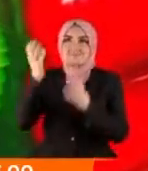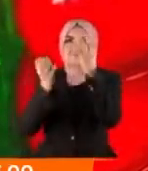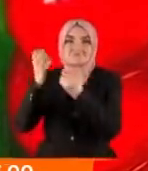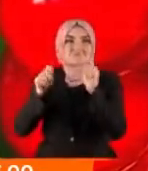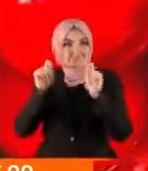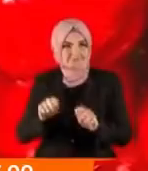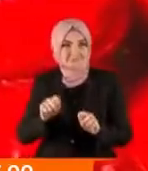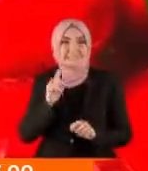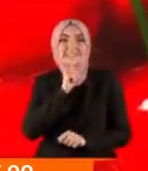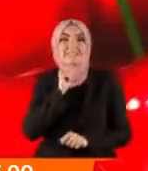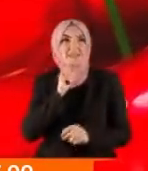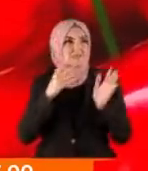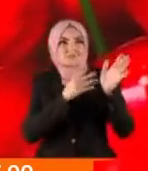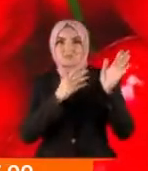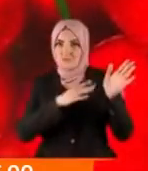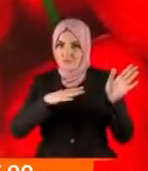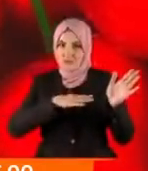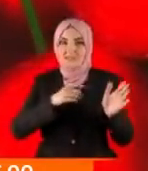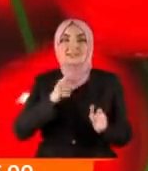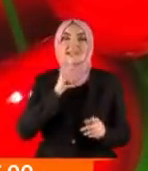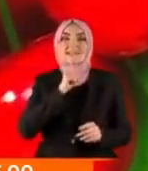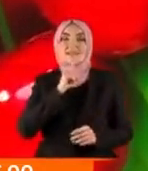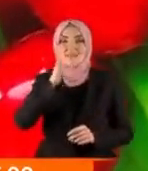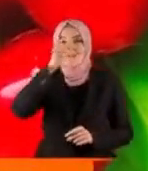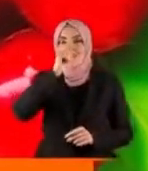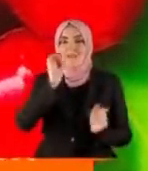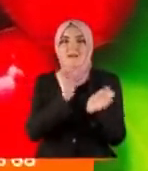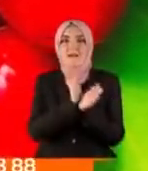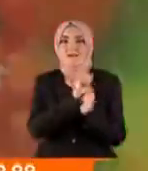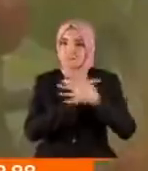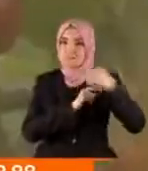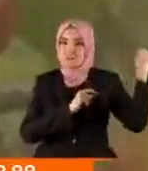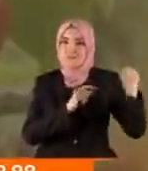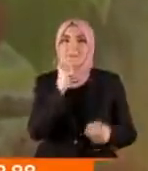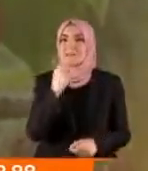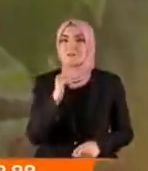de alıyor. Kilosu ise 9 ila 10 liradan satılıyor.